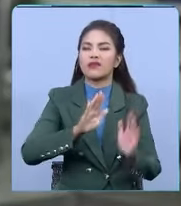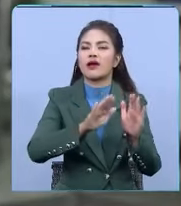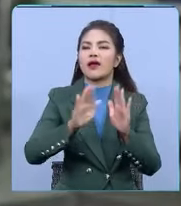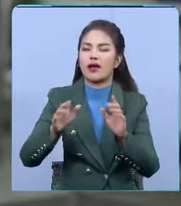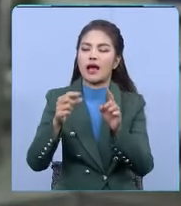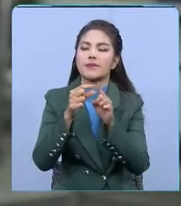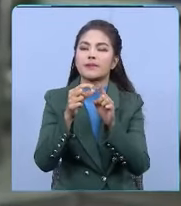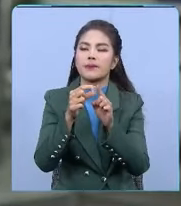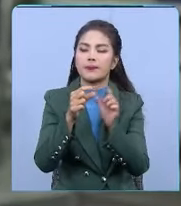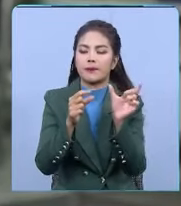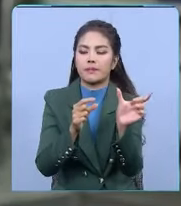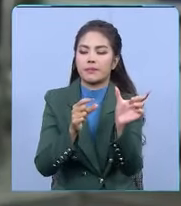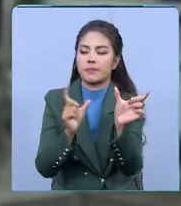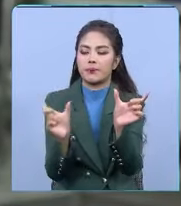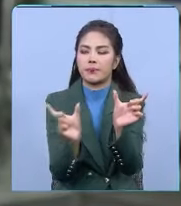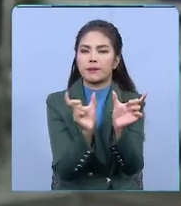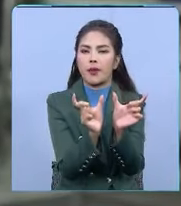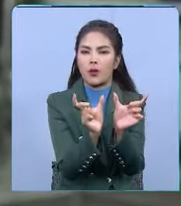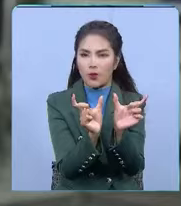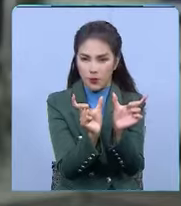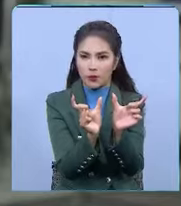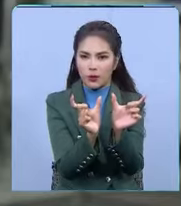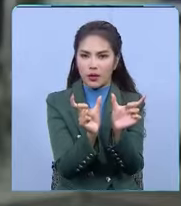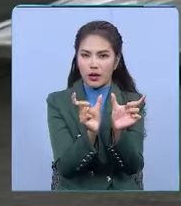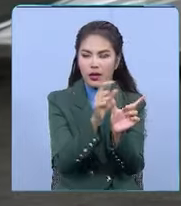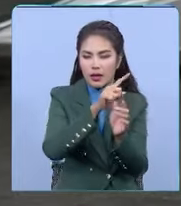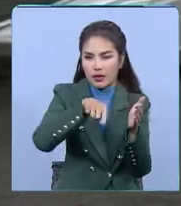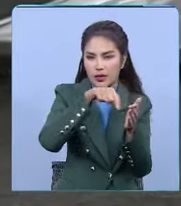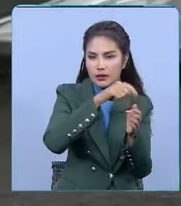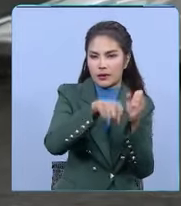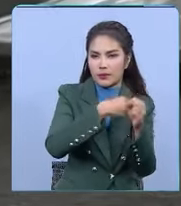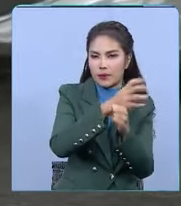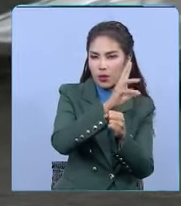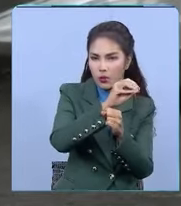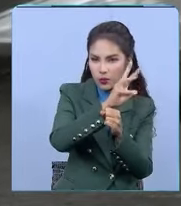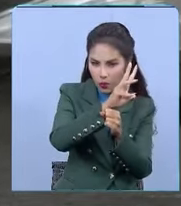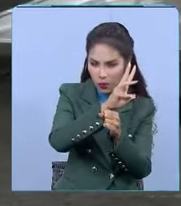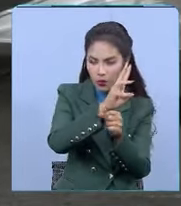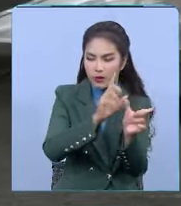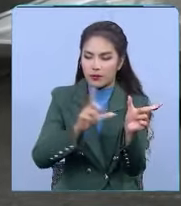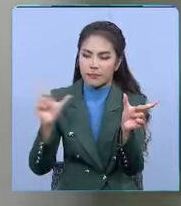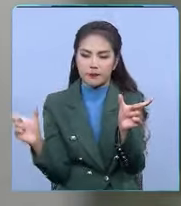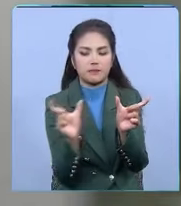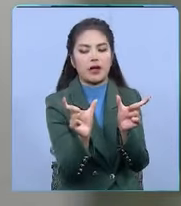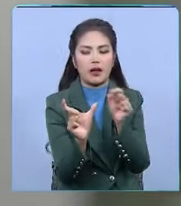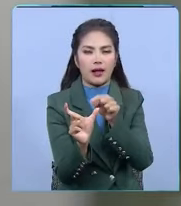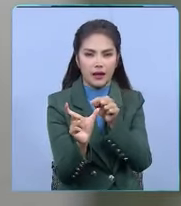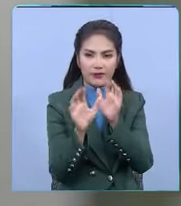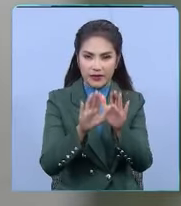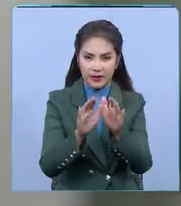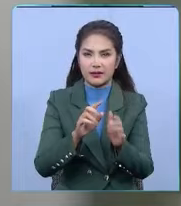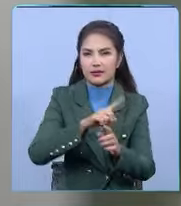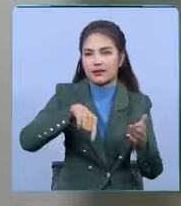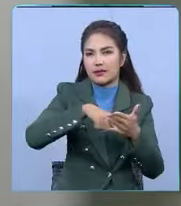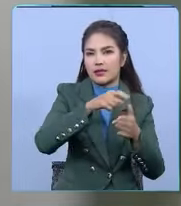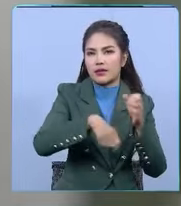ลีในแบบฉบับของลุงป้อมนะฮะกับเลือกตั้ง66วาระคนไทยจุดๆๆว่าเป็นยังไงครับฝากกับกล้องได้เลยครับ เลือกตั้ง66ว